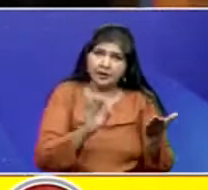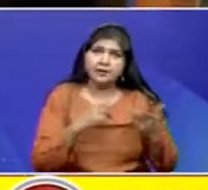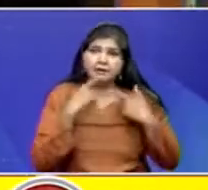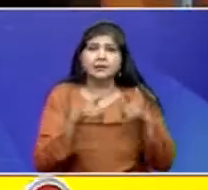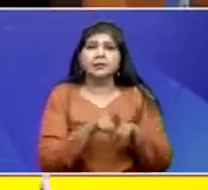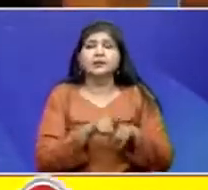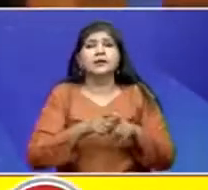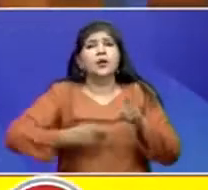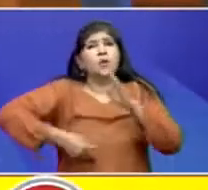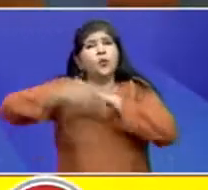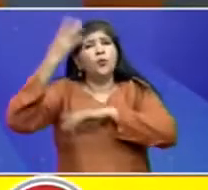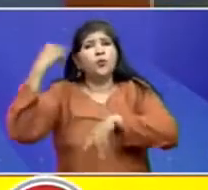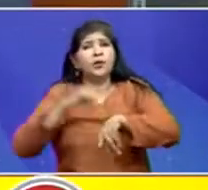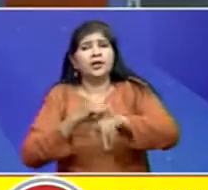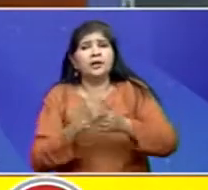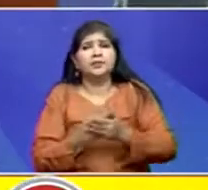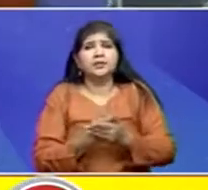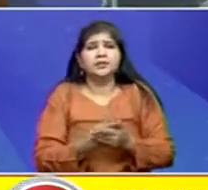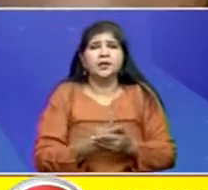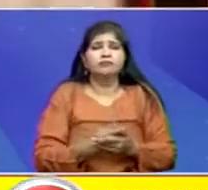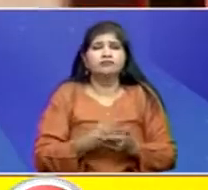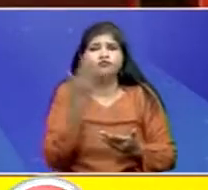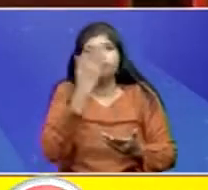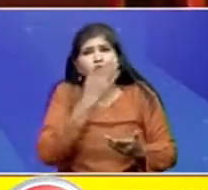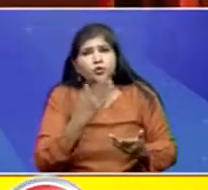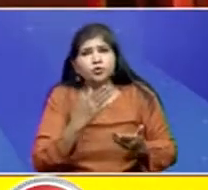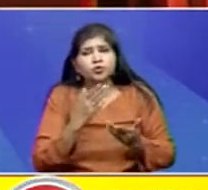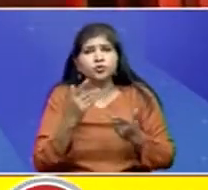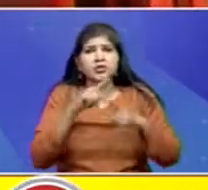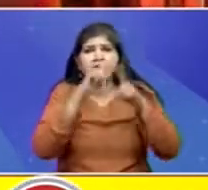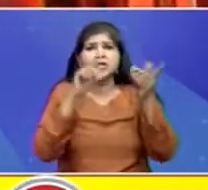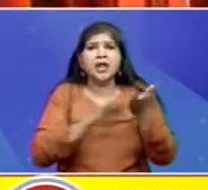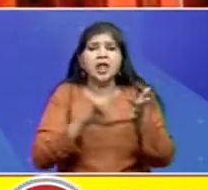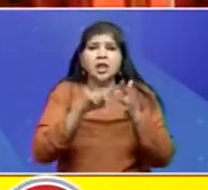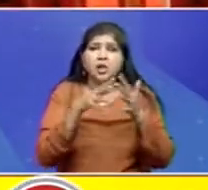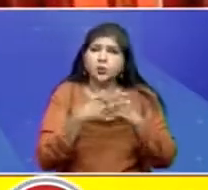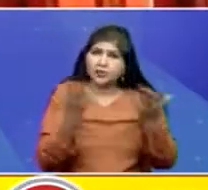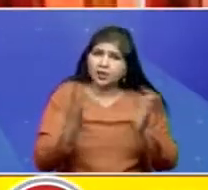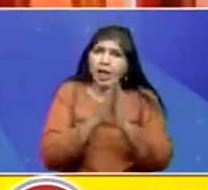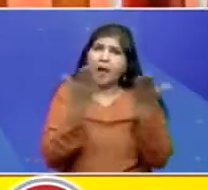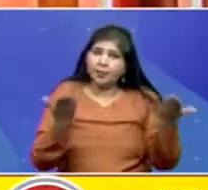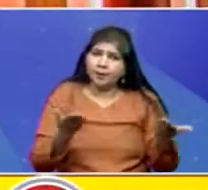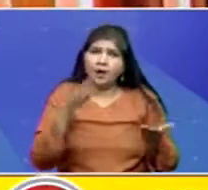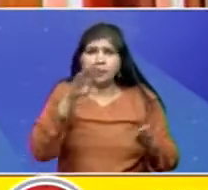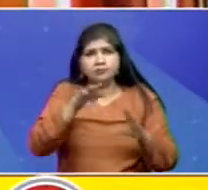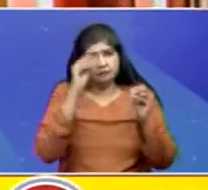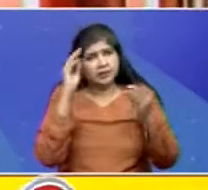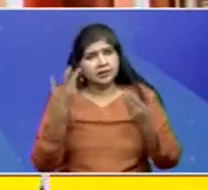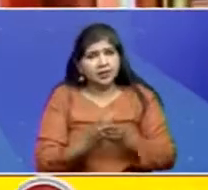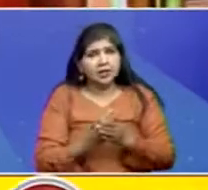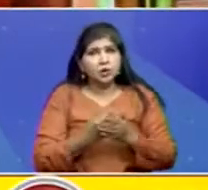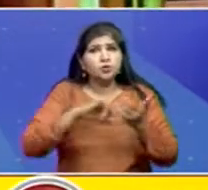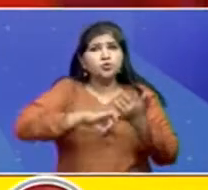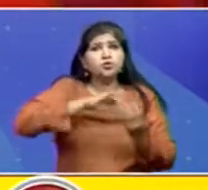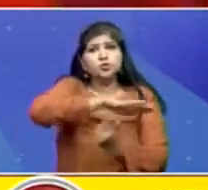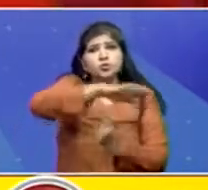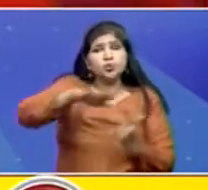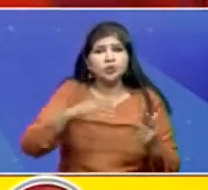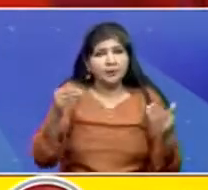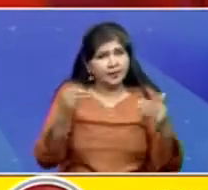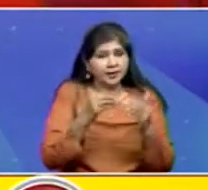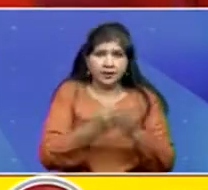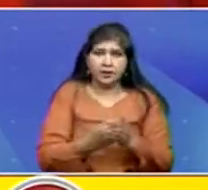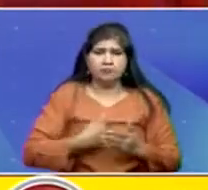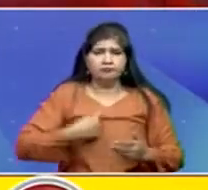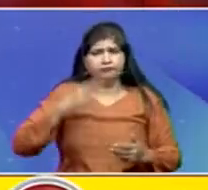कि वो बरसों से न्यू चेनल देखते हैं अकबार पढ़ते हैं सोशल मीडिया से भी कनेकेड हैं इसलिए